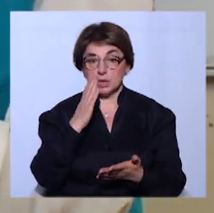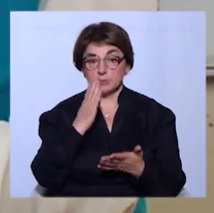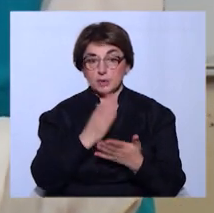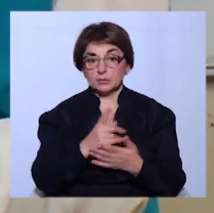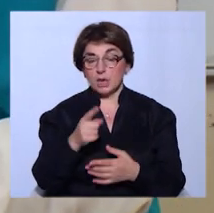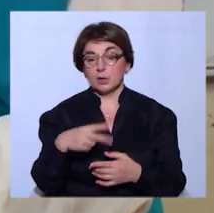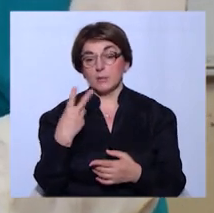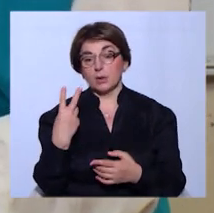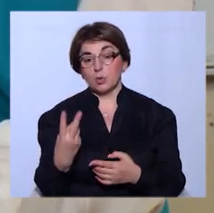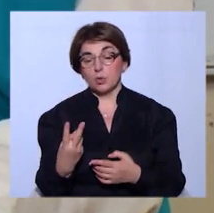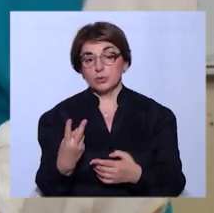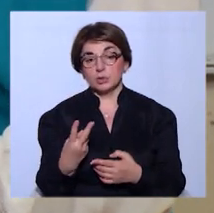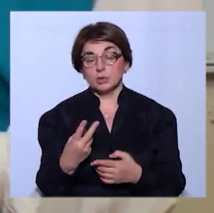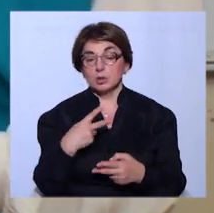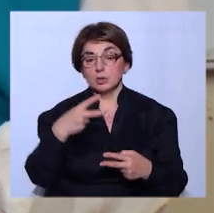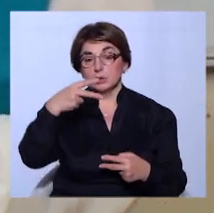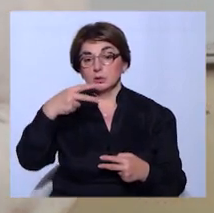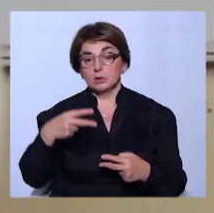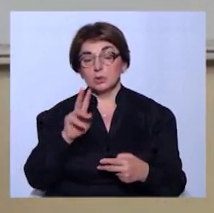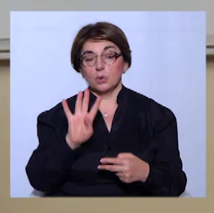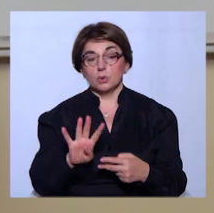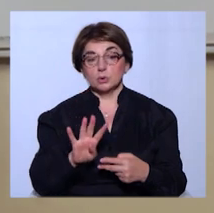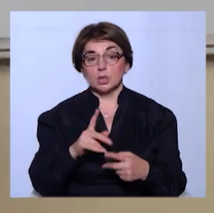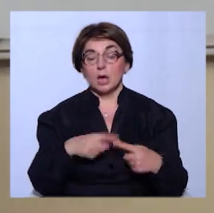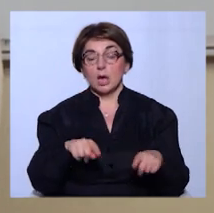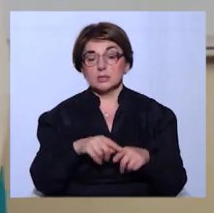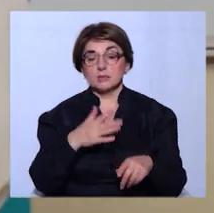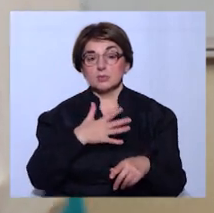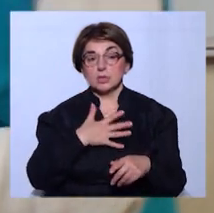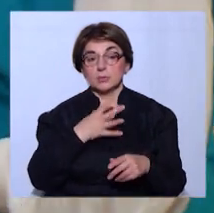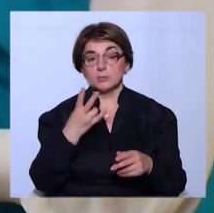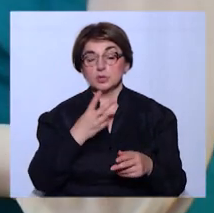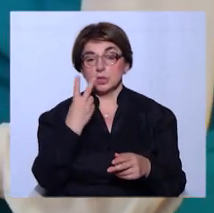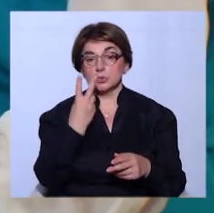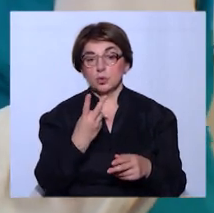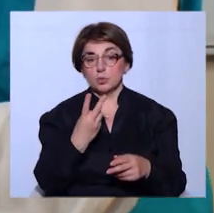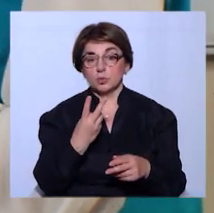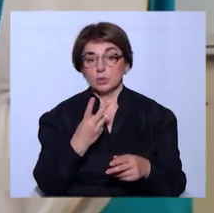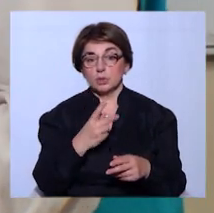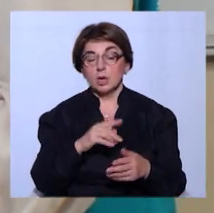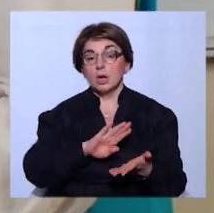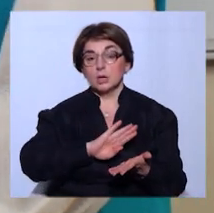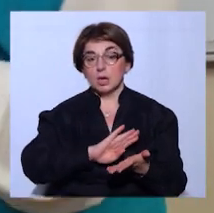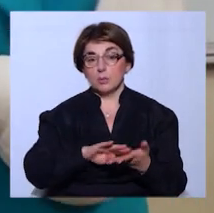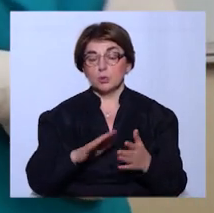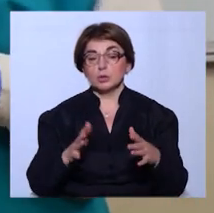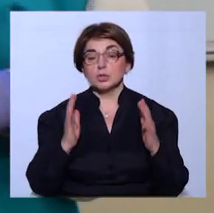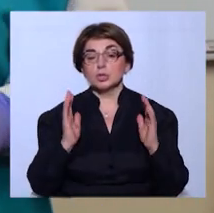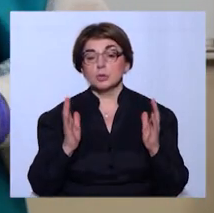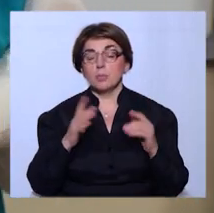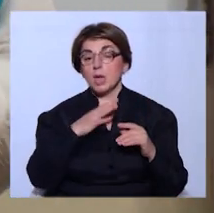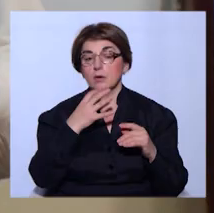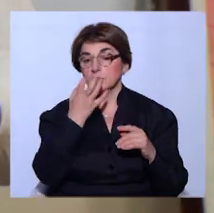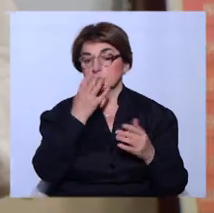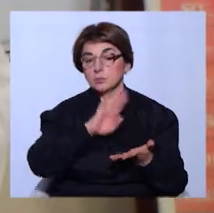აქ მაქვს 2. გავათანაბრე და ჟანგბადთანაც მჭირდება დავწერო 2. რა თქმა უნდა, გამოიყოფა დიდი რაოდენობის